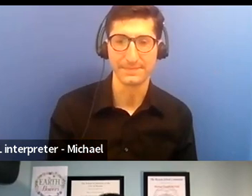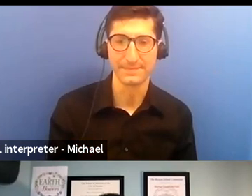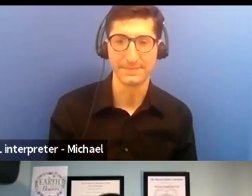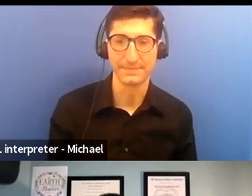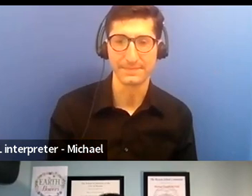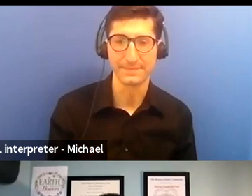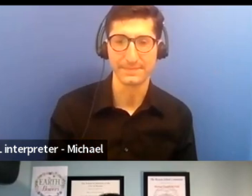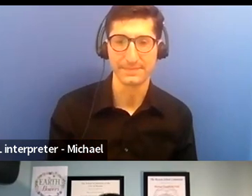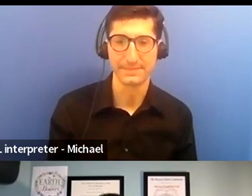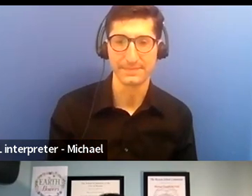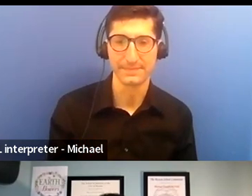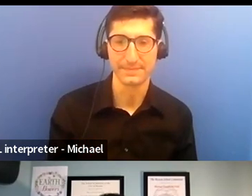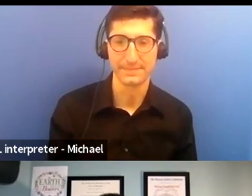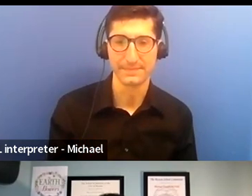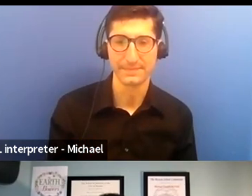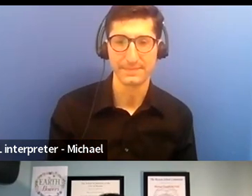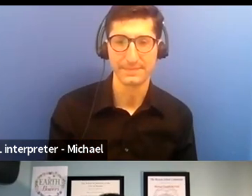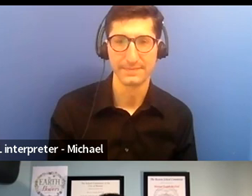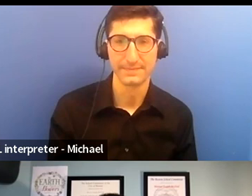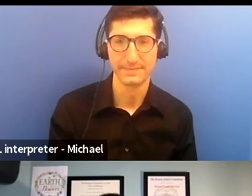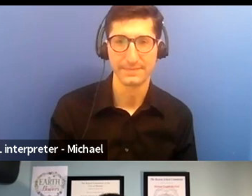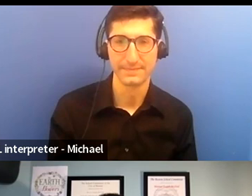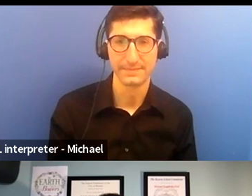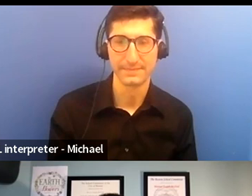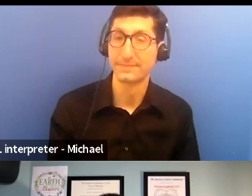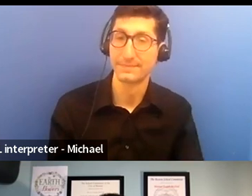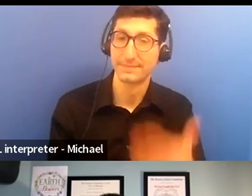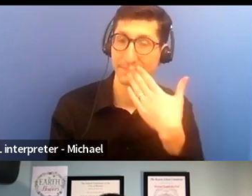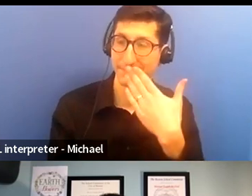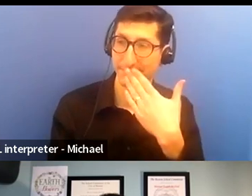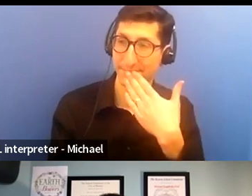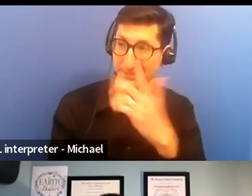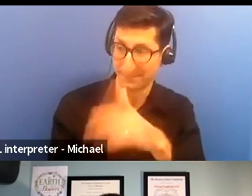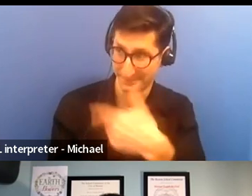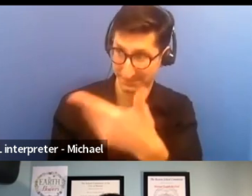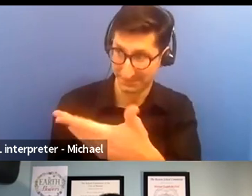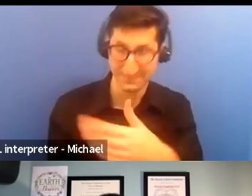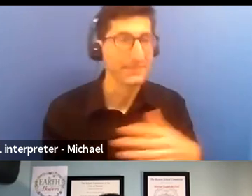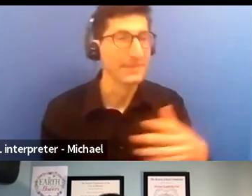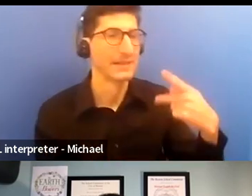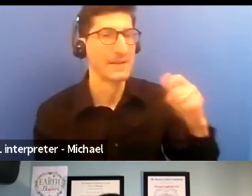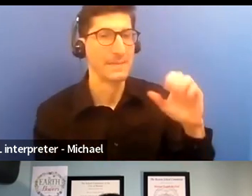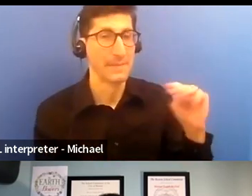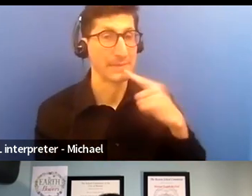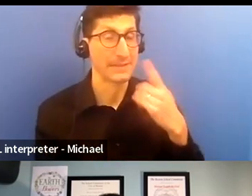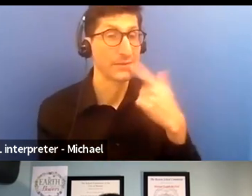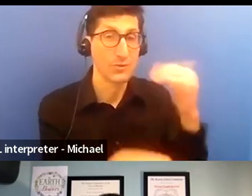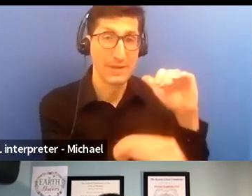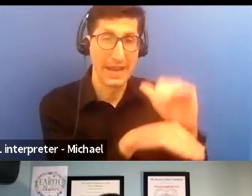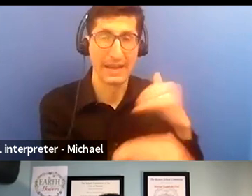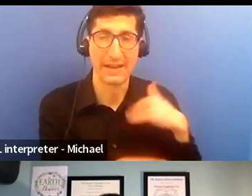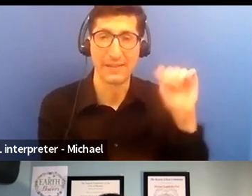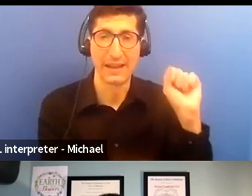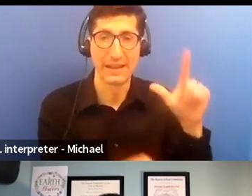الاستماع إلى الترجمة كاملة. شكرا جزيلا. Thank you. Very much. And tonight, our American